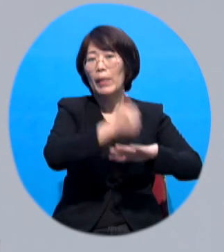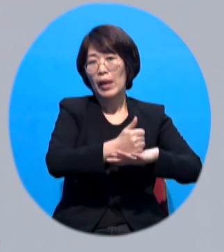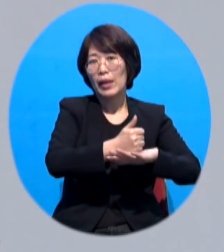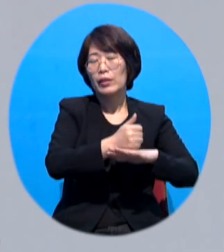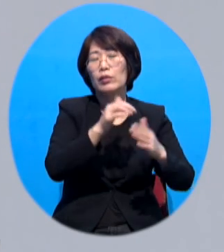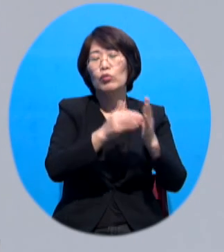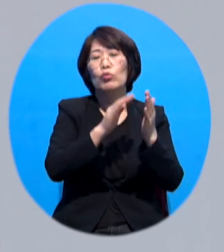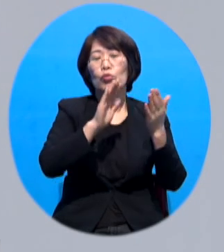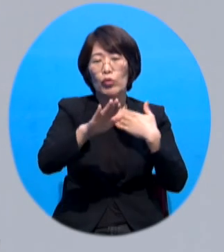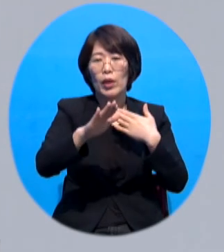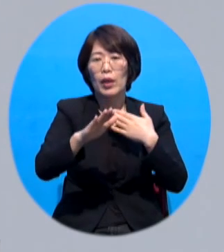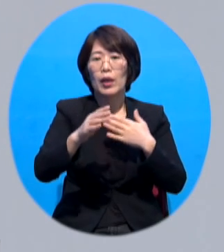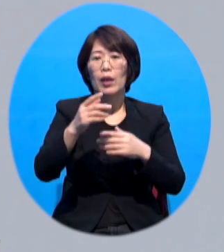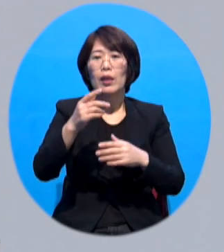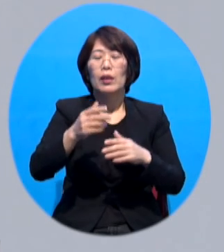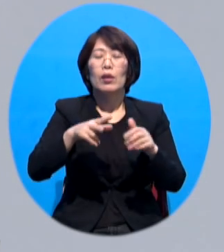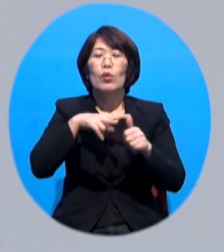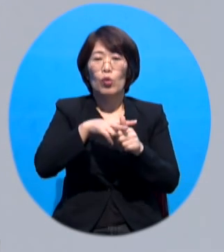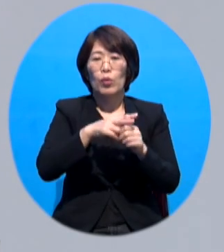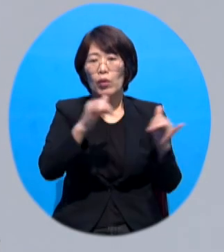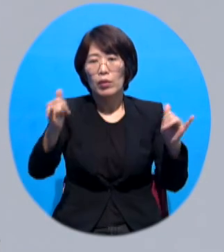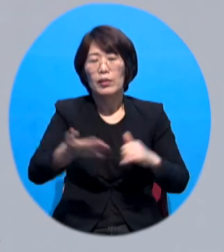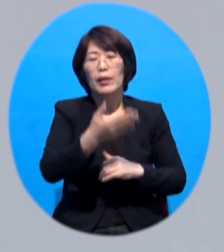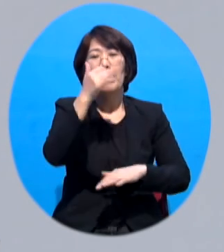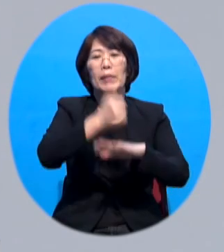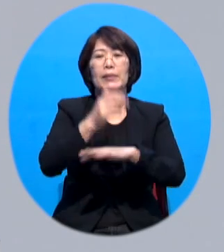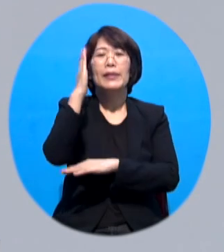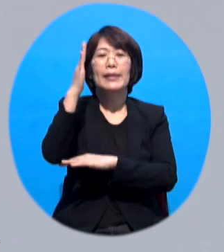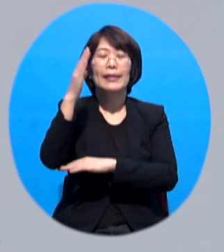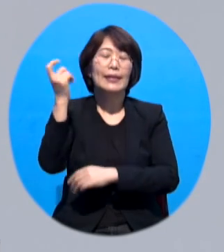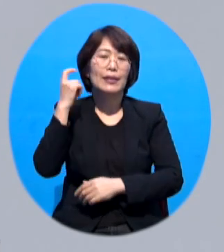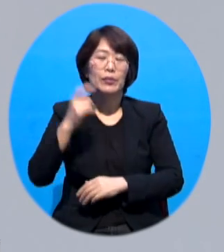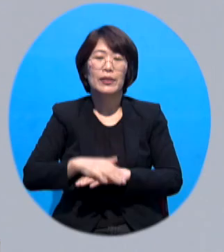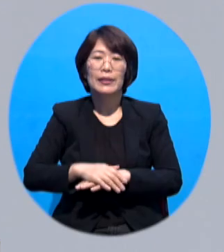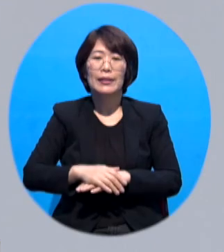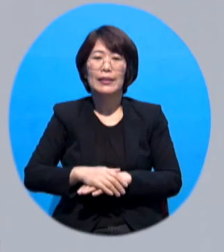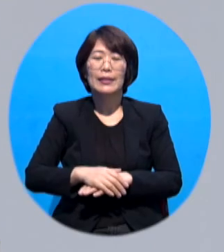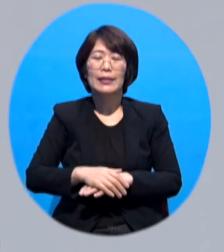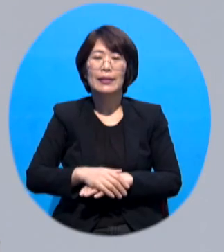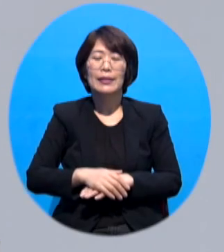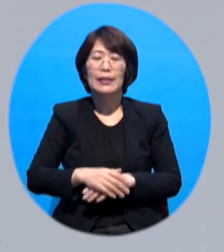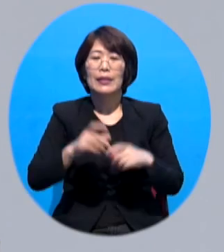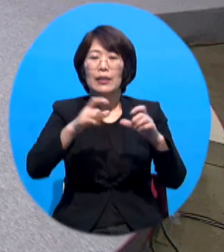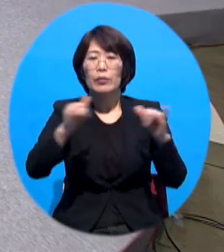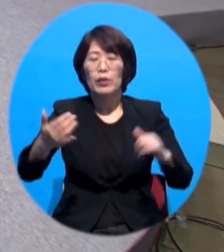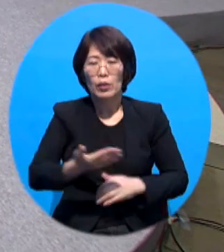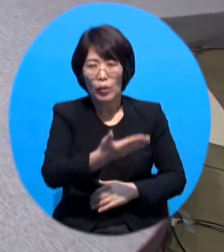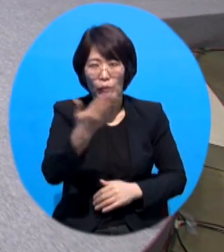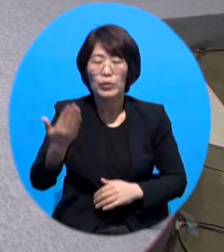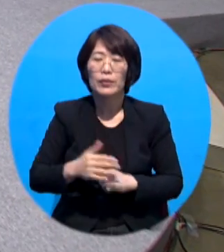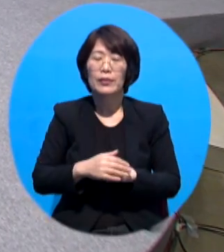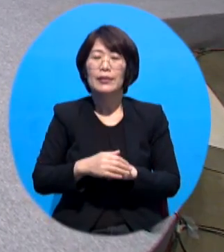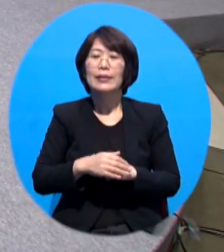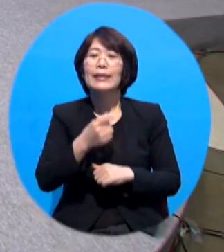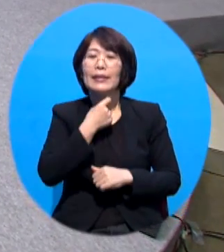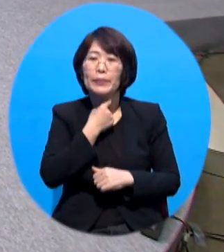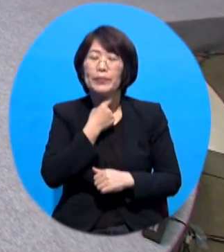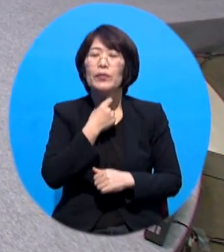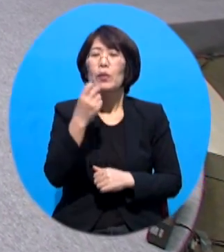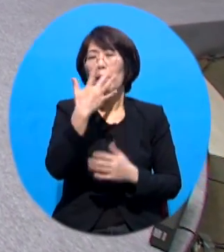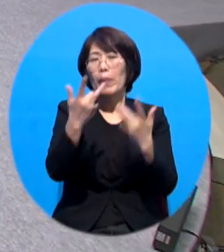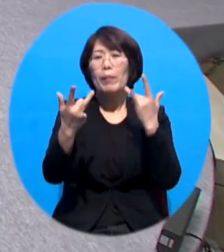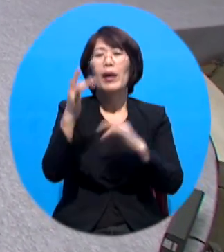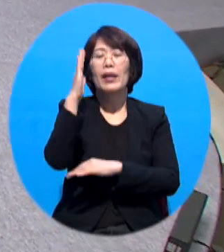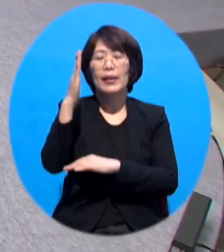비해서 후보들의 마무리 발언 들어 보겠습니다 유권자 분들에게 하고 싶은 이야기에 또는 미쳐 답변하지 못한 내용이